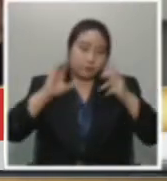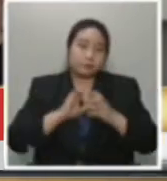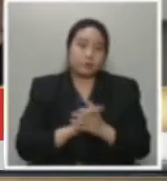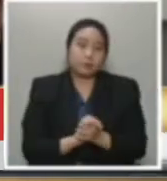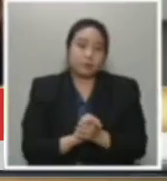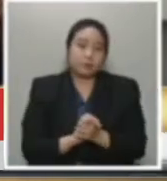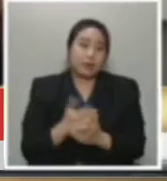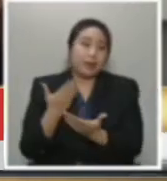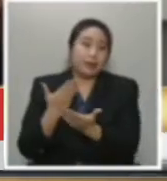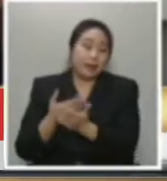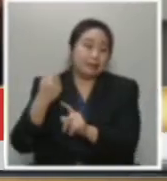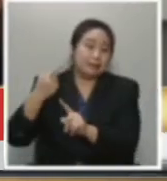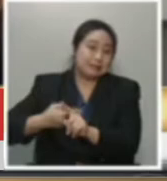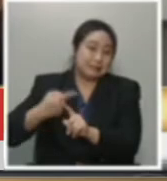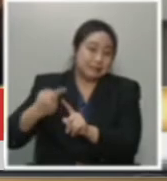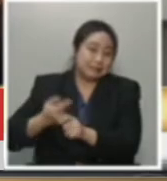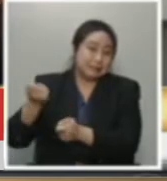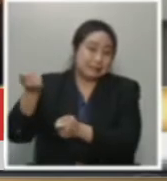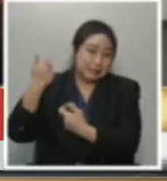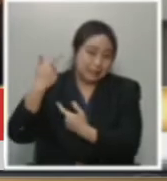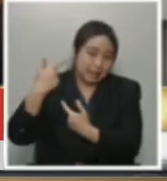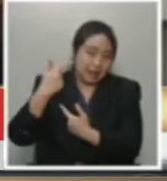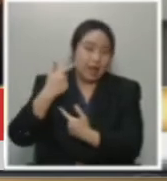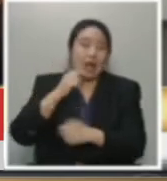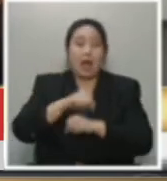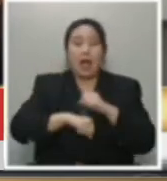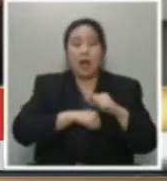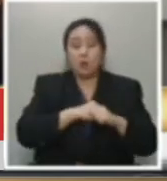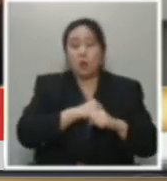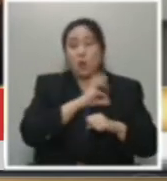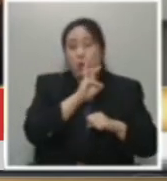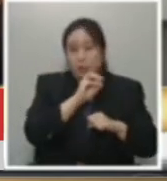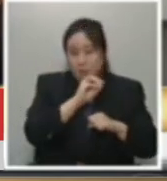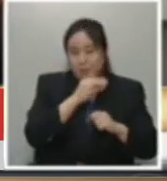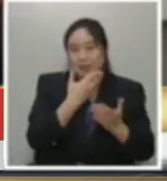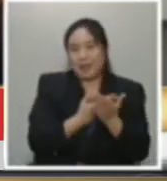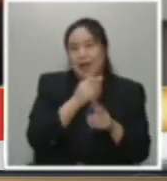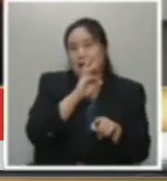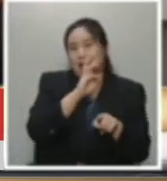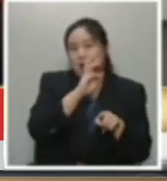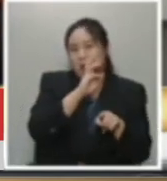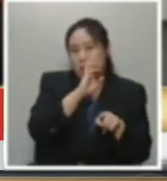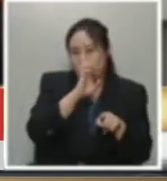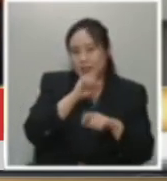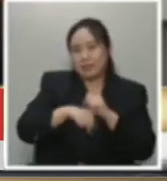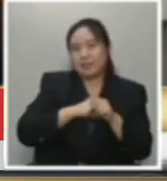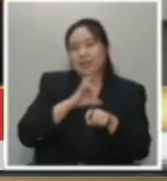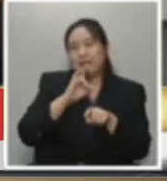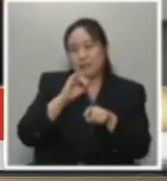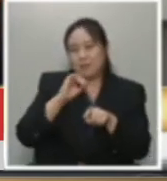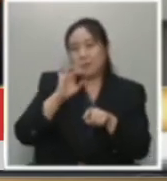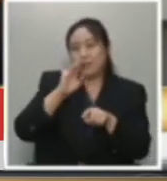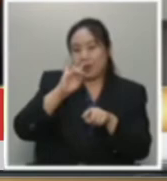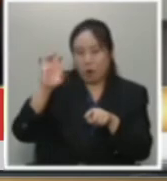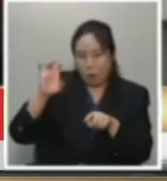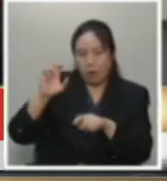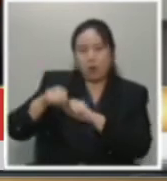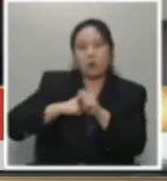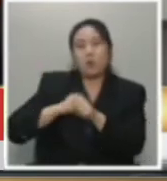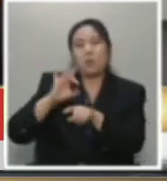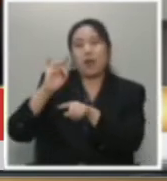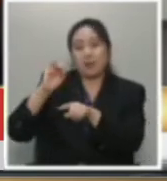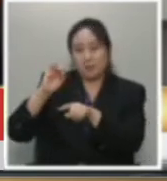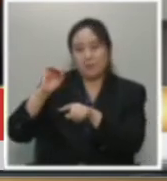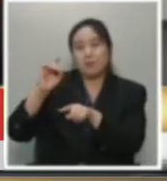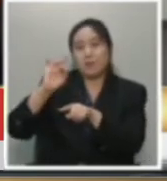ได้ให้เงินเดือนผู้สูงอายุ60ปี600บาท70ปี700บาท80ปี800บาท90ปี 1,000